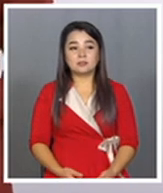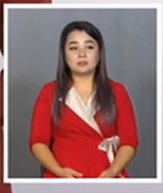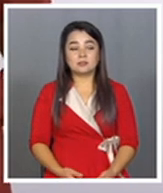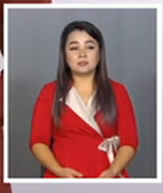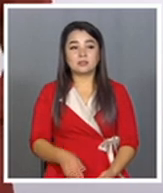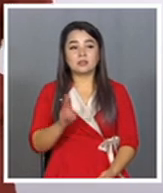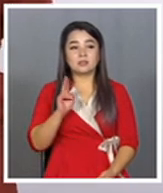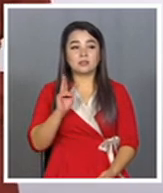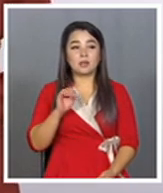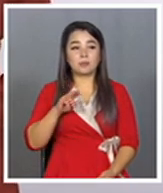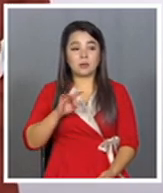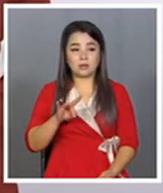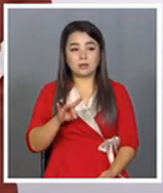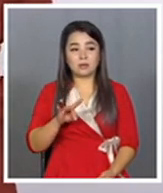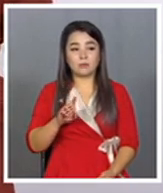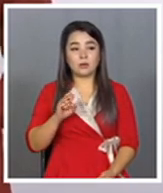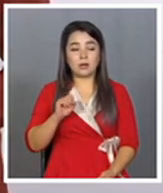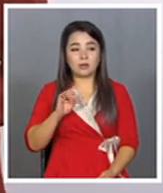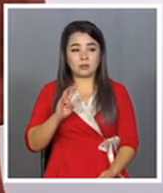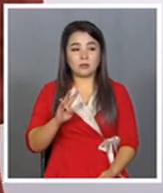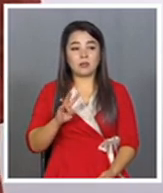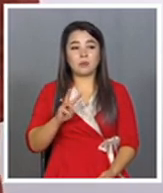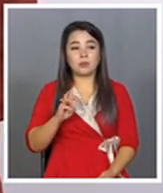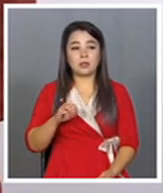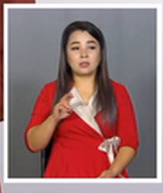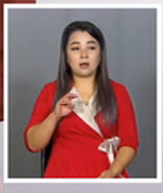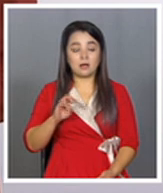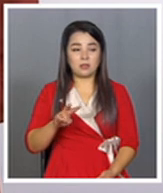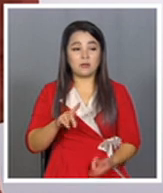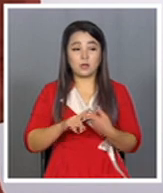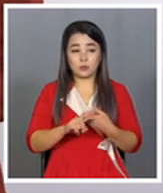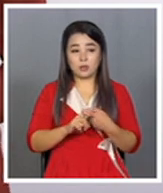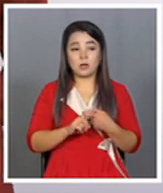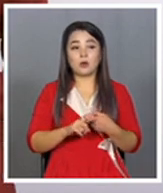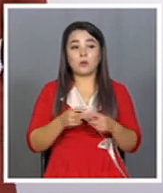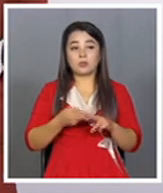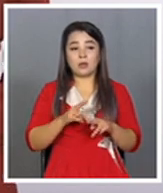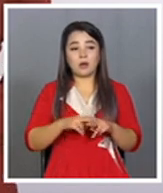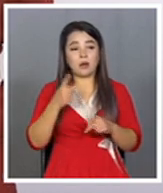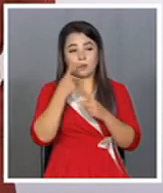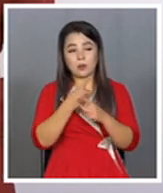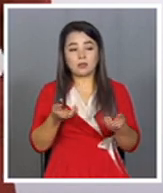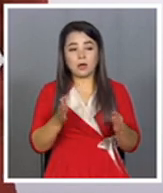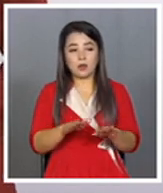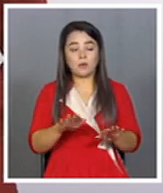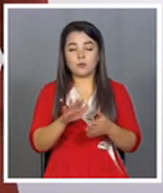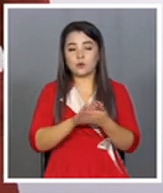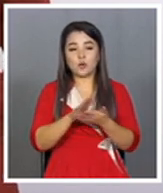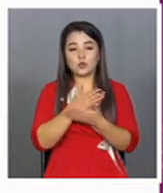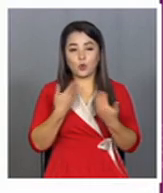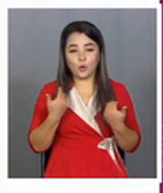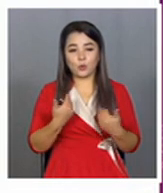– крепер вирусы, брейн вирусы, медикал вирусы. Ондай хабарлама қалдыратын вирус